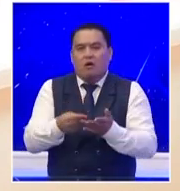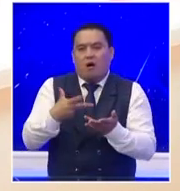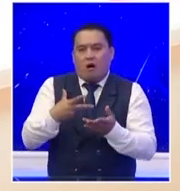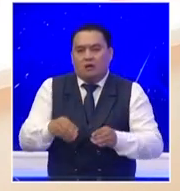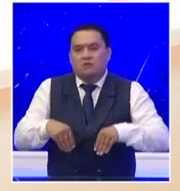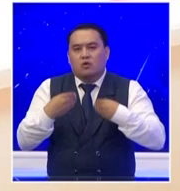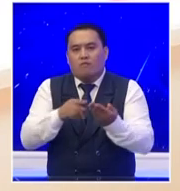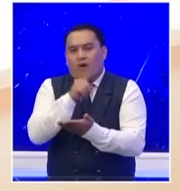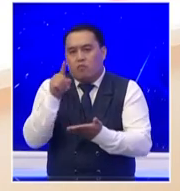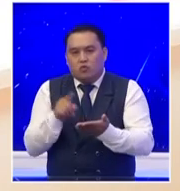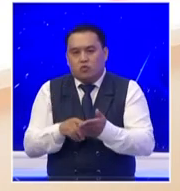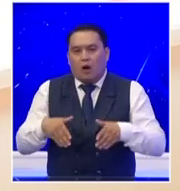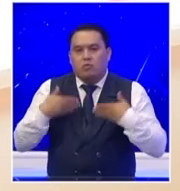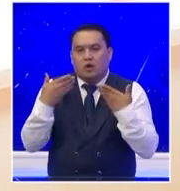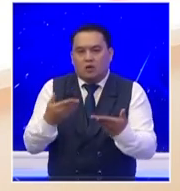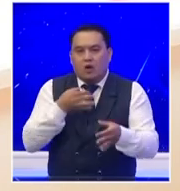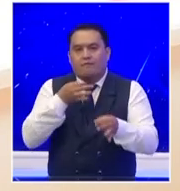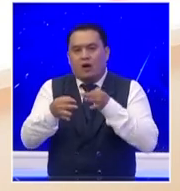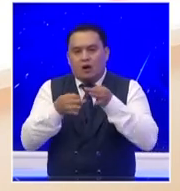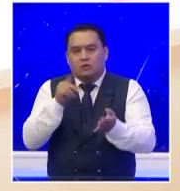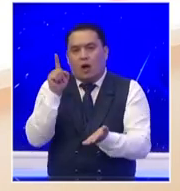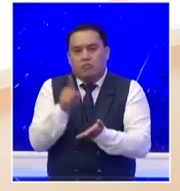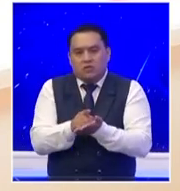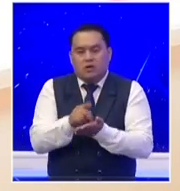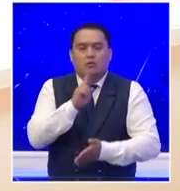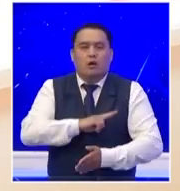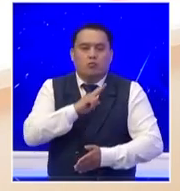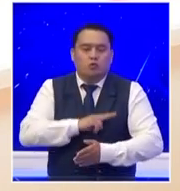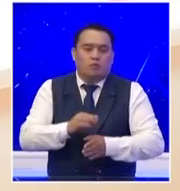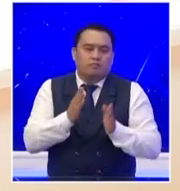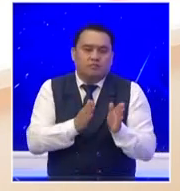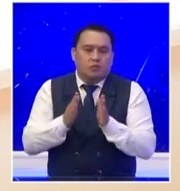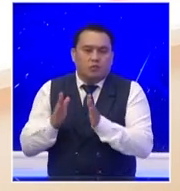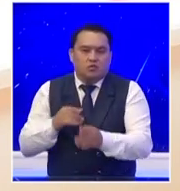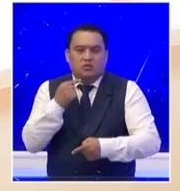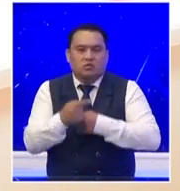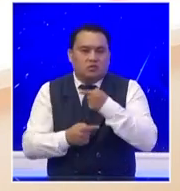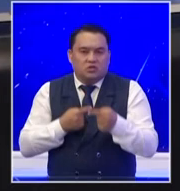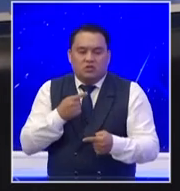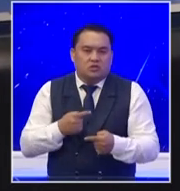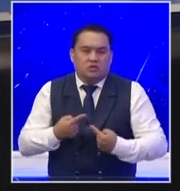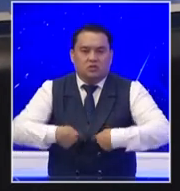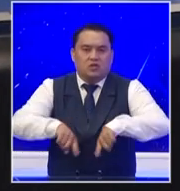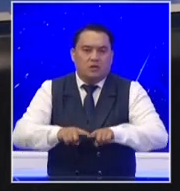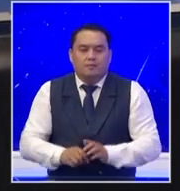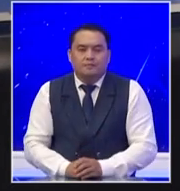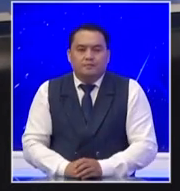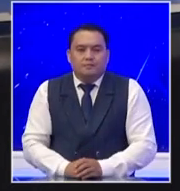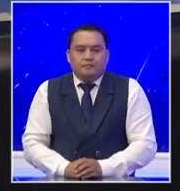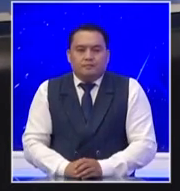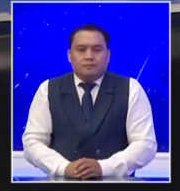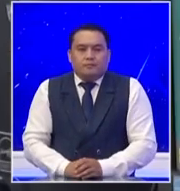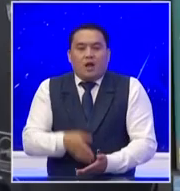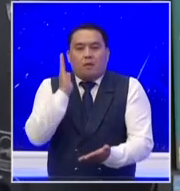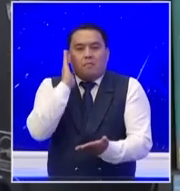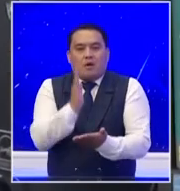Вот по таким вопросам обращаются, даем консультацию. Обязательно вся работа идет через участковую сеть. Некоторые граждане звонят прямиком